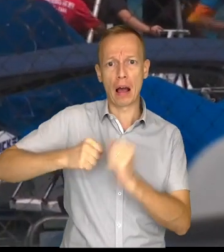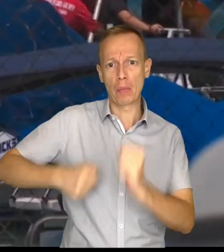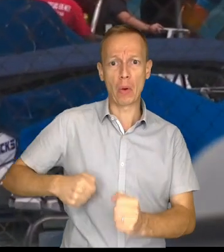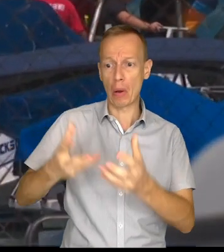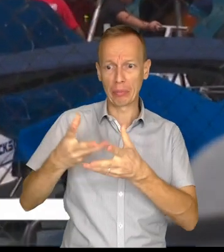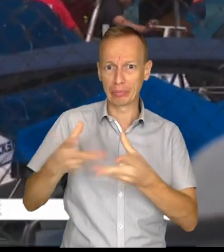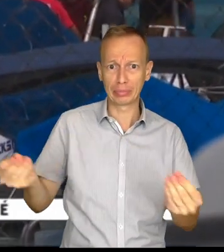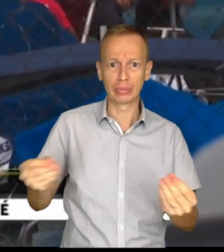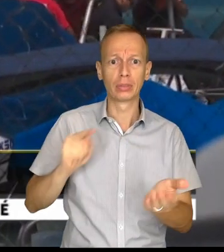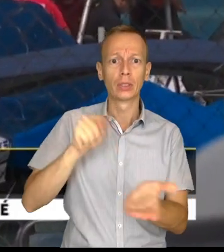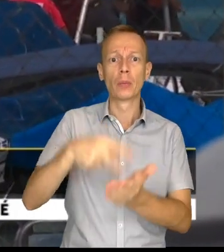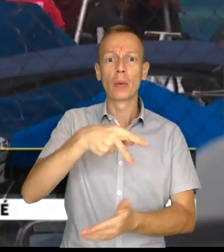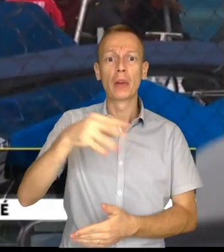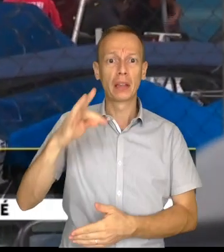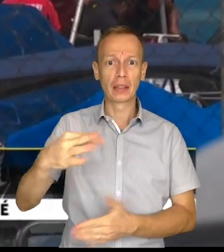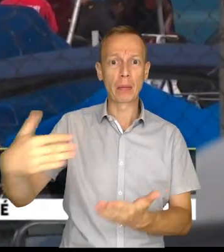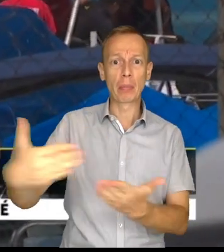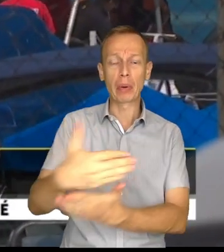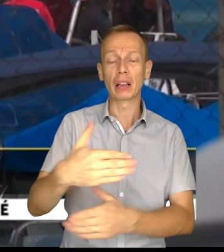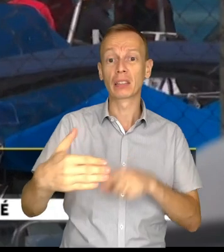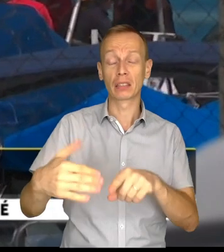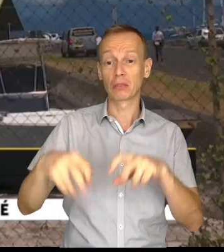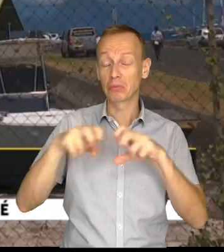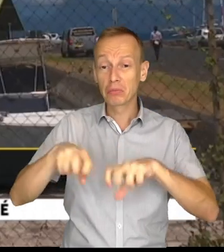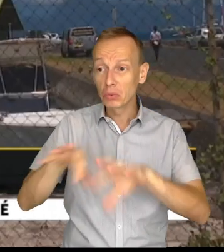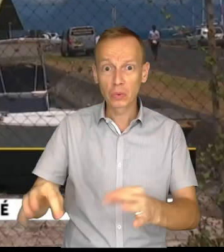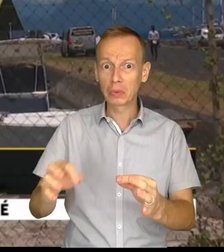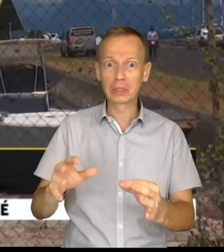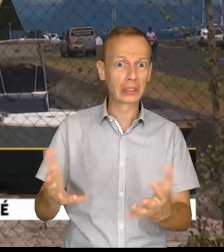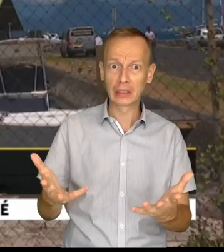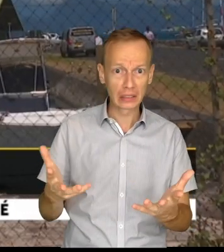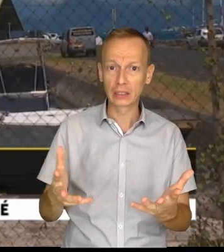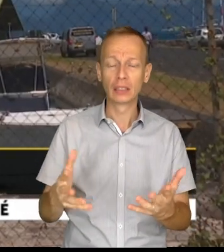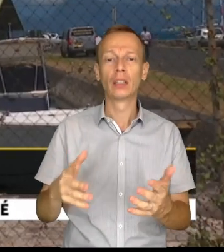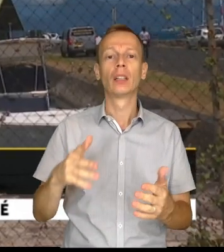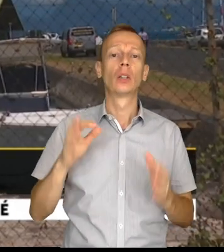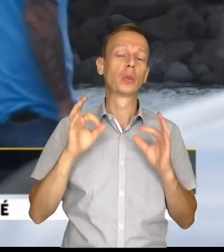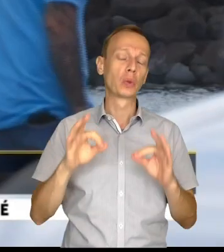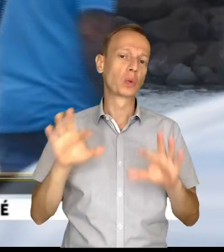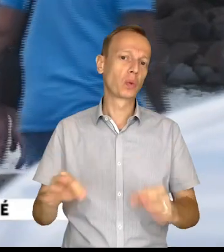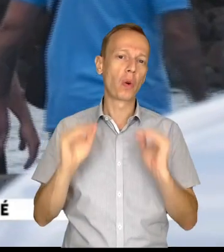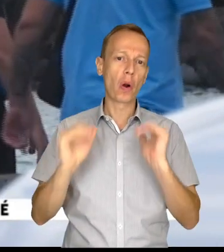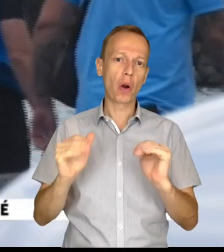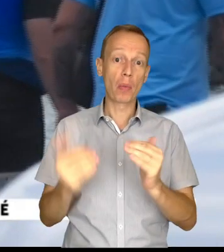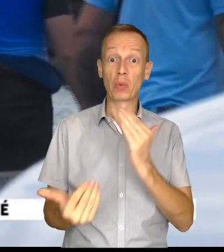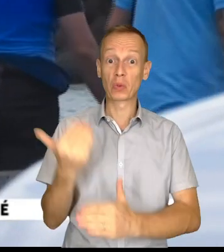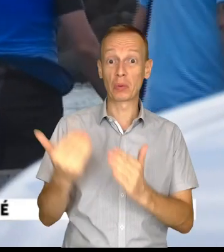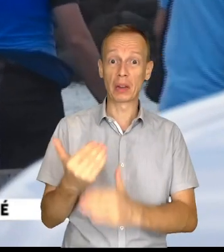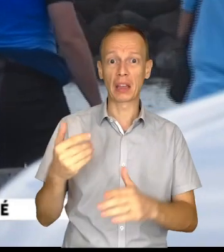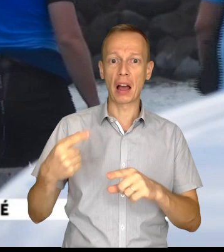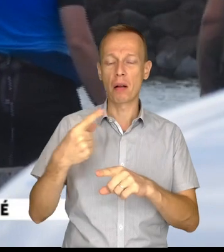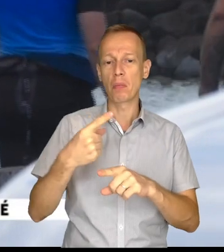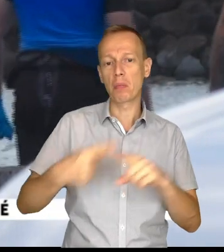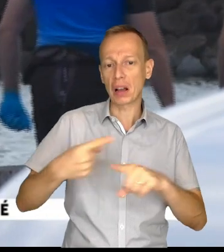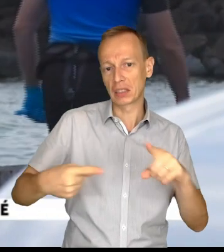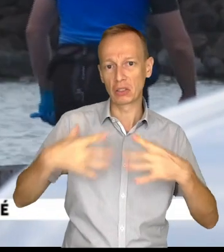Le rameur disparu vers la passe de Papeete n'a pas été entièrement retrouvé. La brigade nautique de FAA a trouvé cependant ce